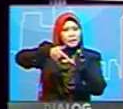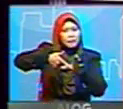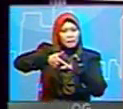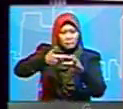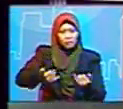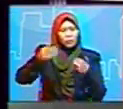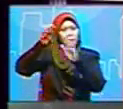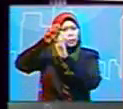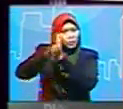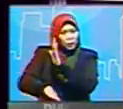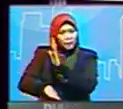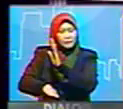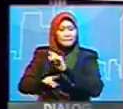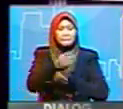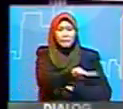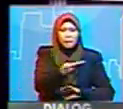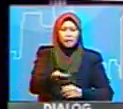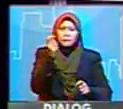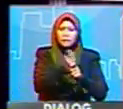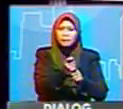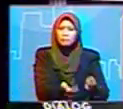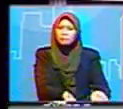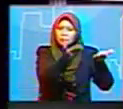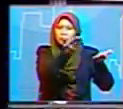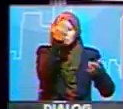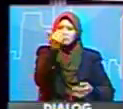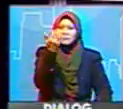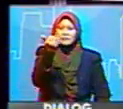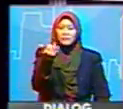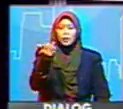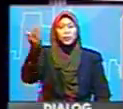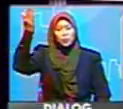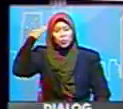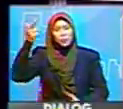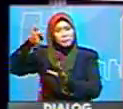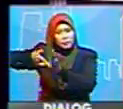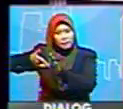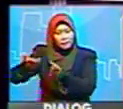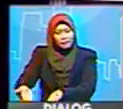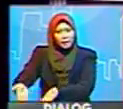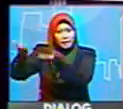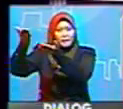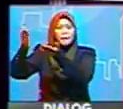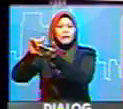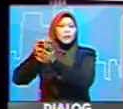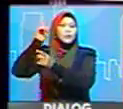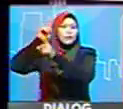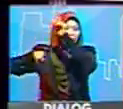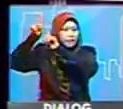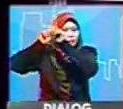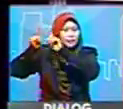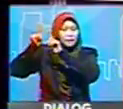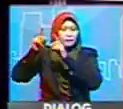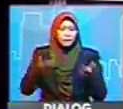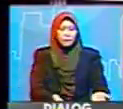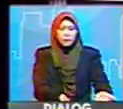turun harga barangan tidak turun ya dulu sewaktu harga minyak naik itulah yang menjadi alasannya iaitu mereka